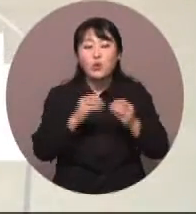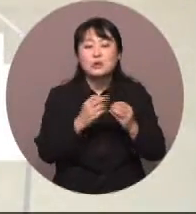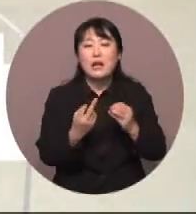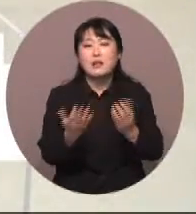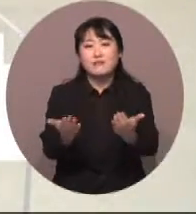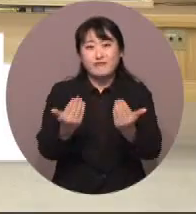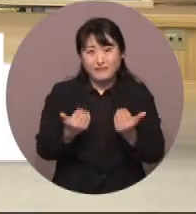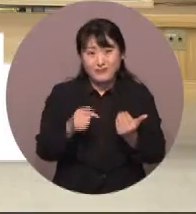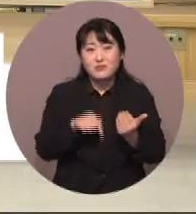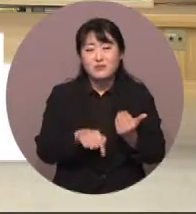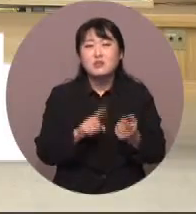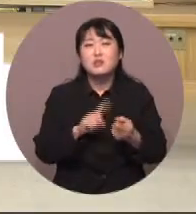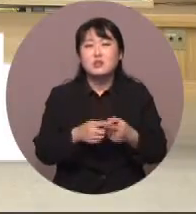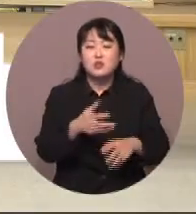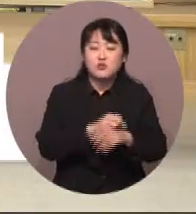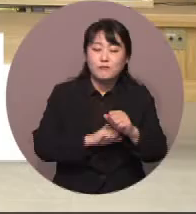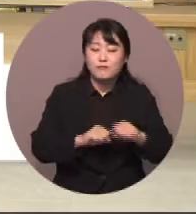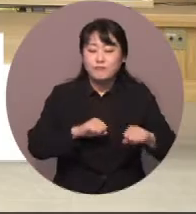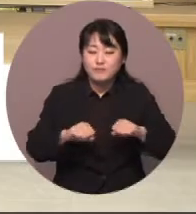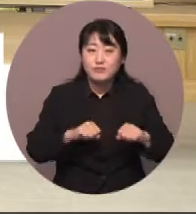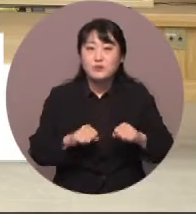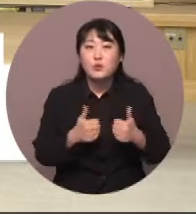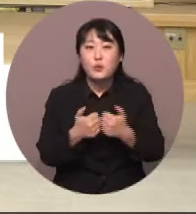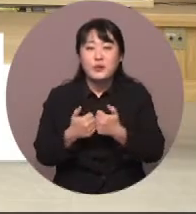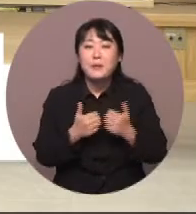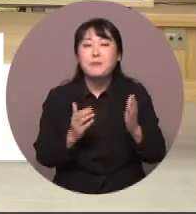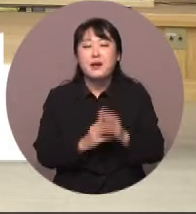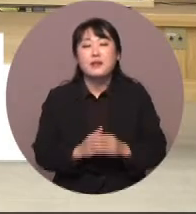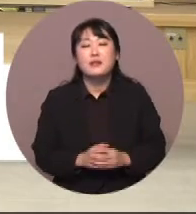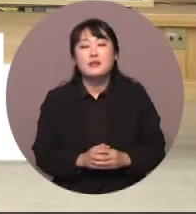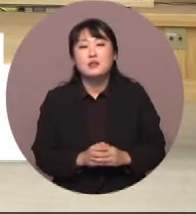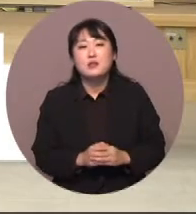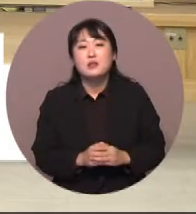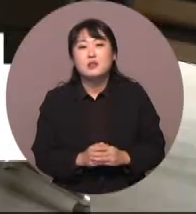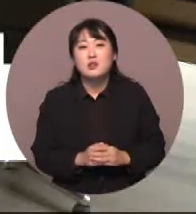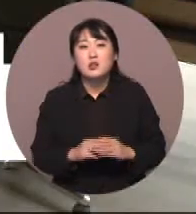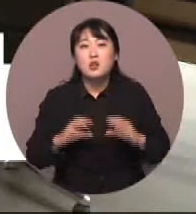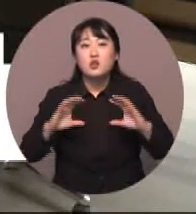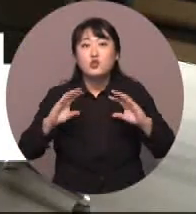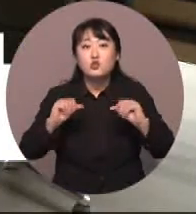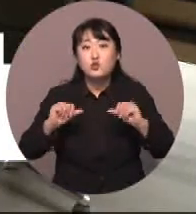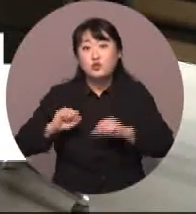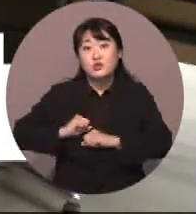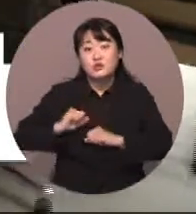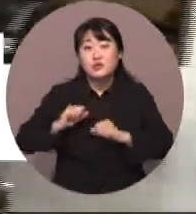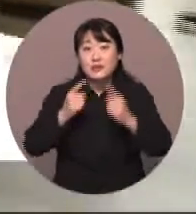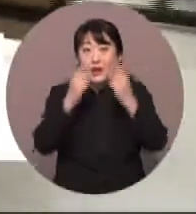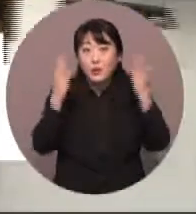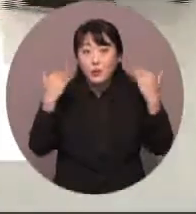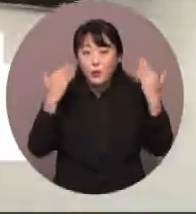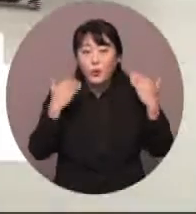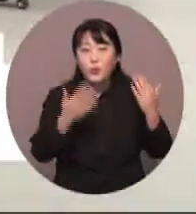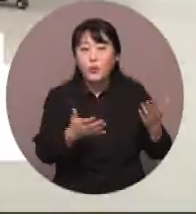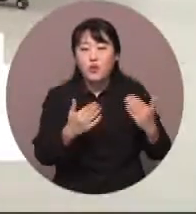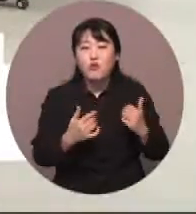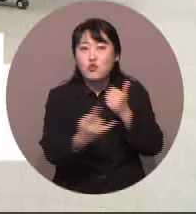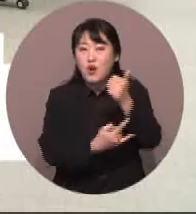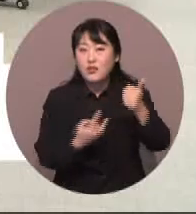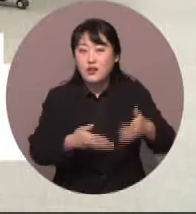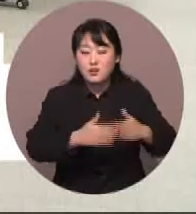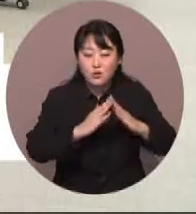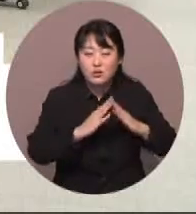추진하기 위한 방안을 논의했습니다 이들 기관들은 육사 유치를 위한 범도민 추진 위원회를 꾸려